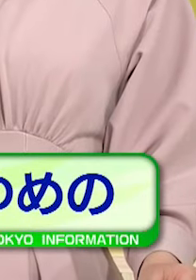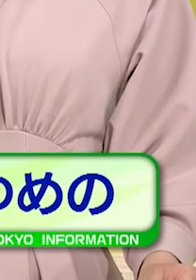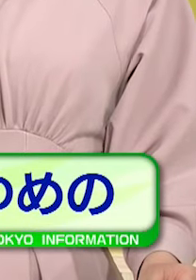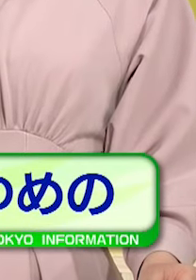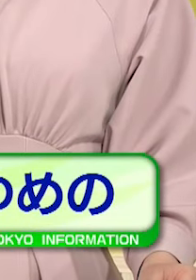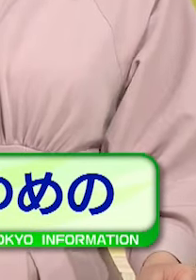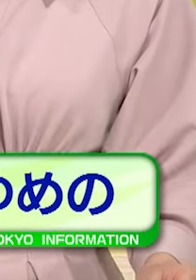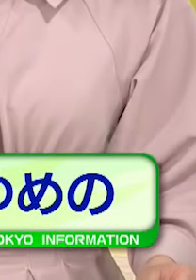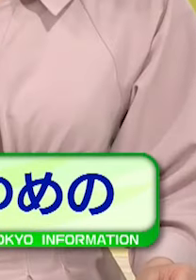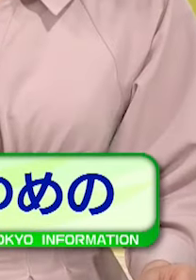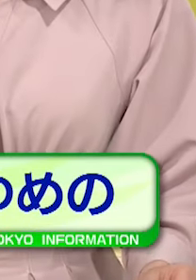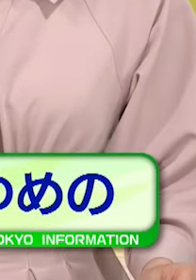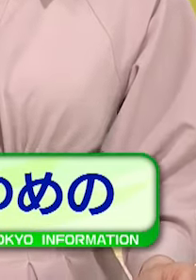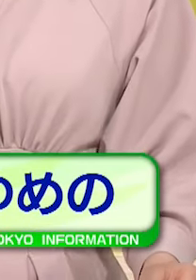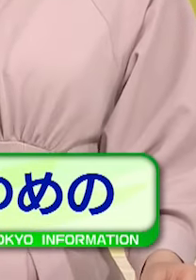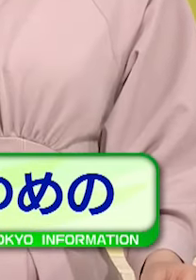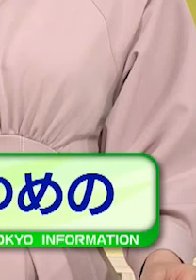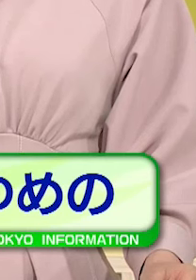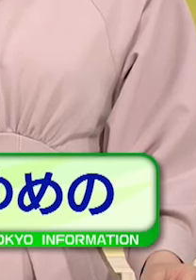おはようございます。